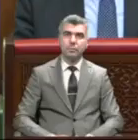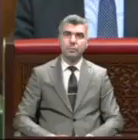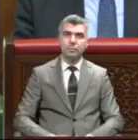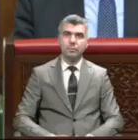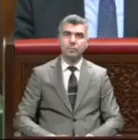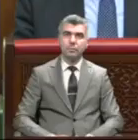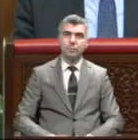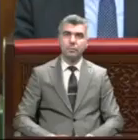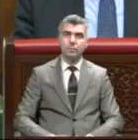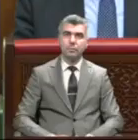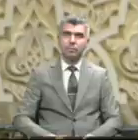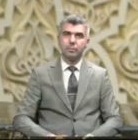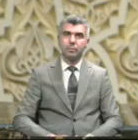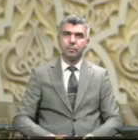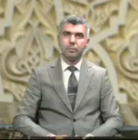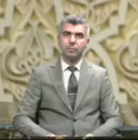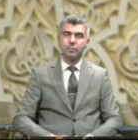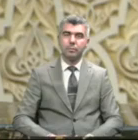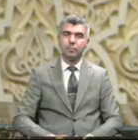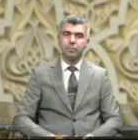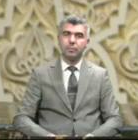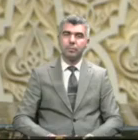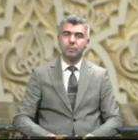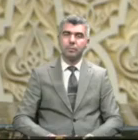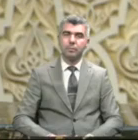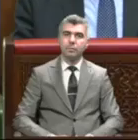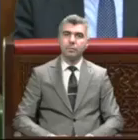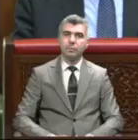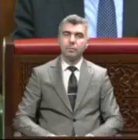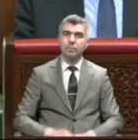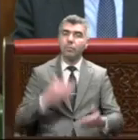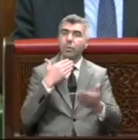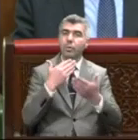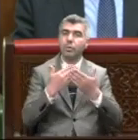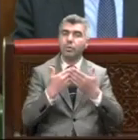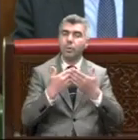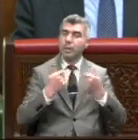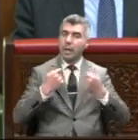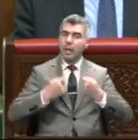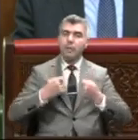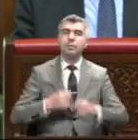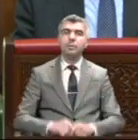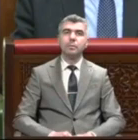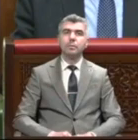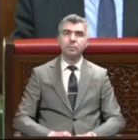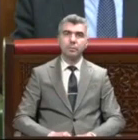النظام ولا توجه معين خلينا نسترجعوا شكرا السيد الرئيس